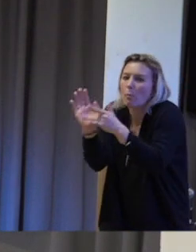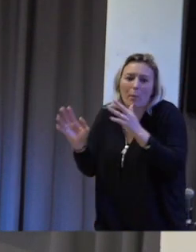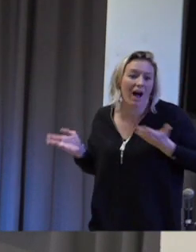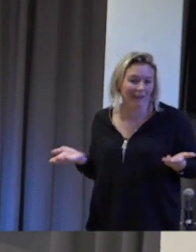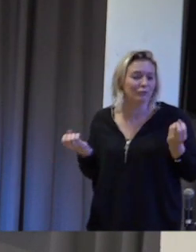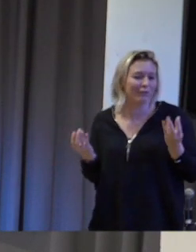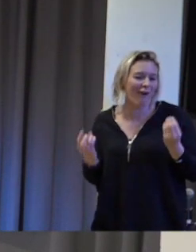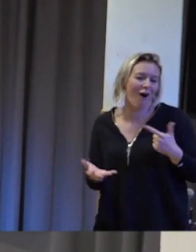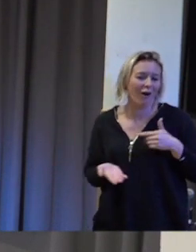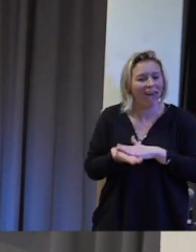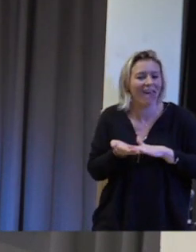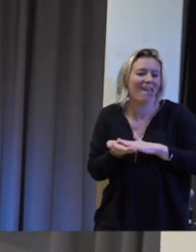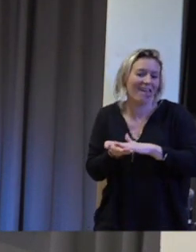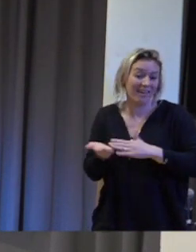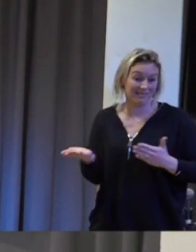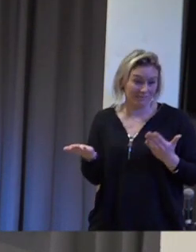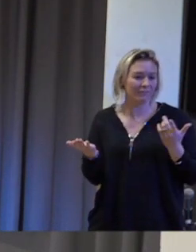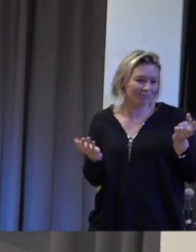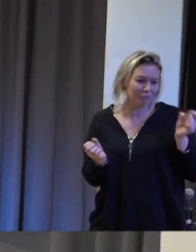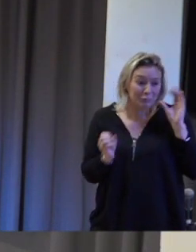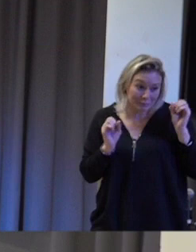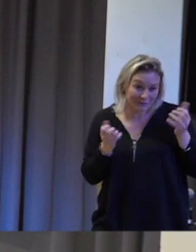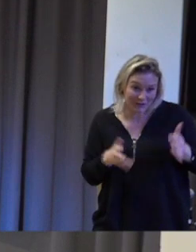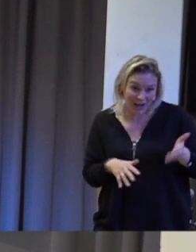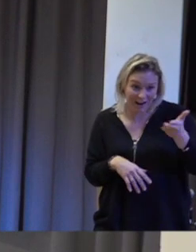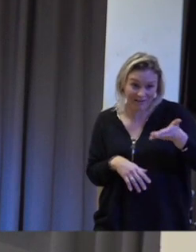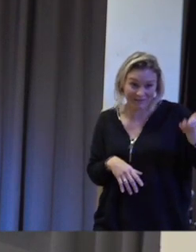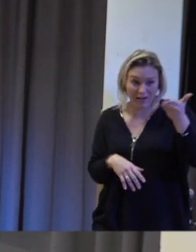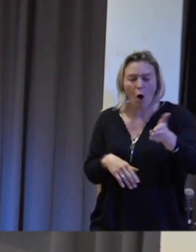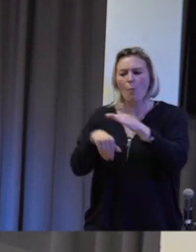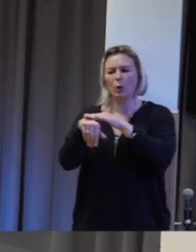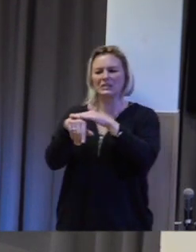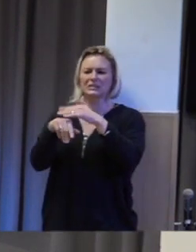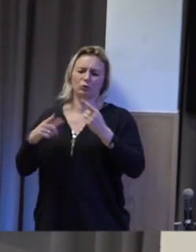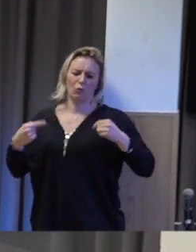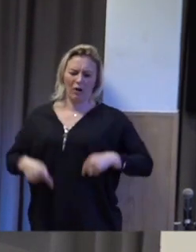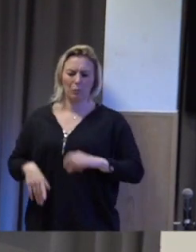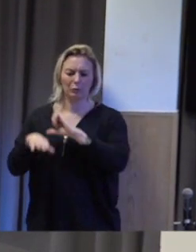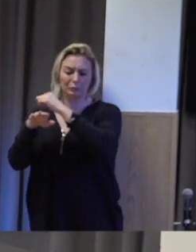À chaque fois, les politiciens, au vu de ce qui se passe